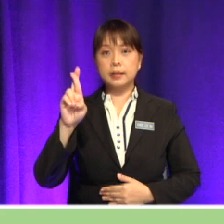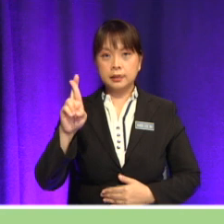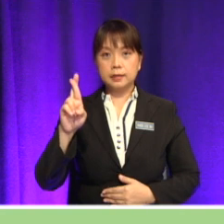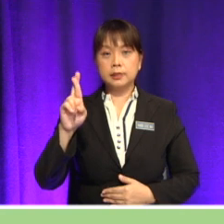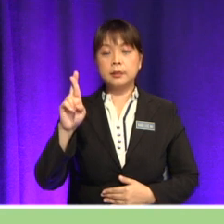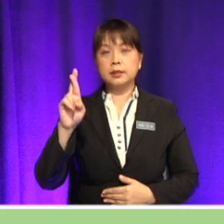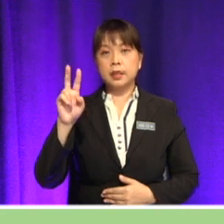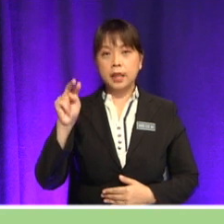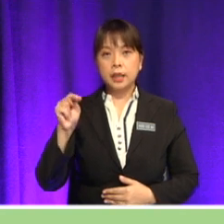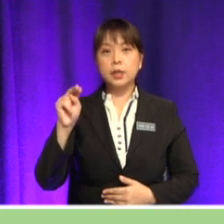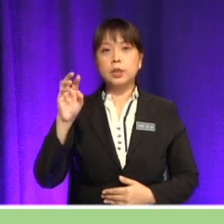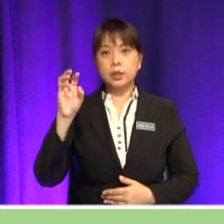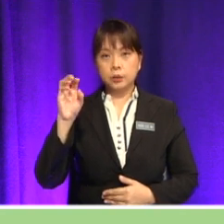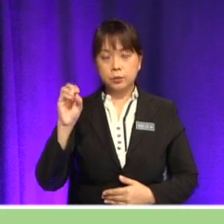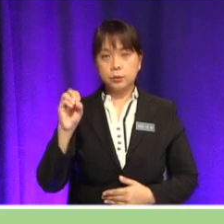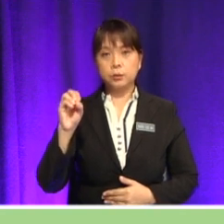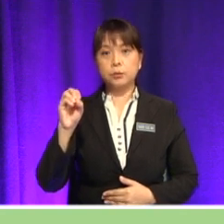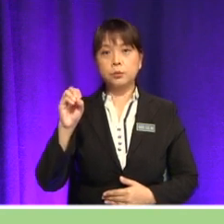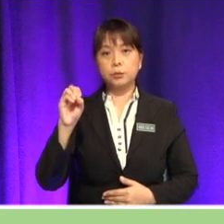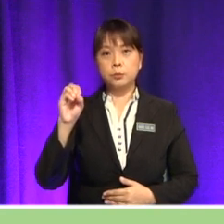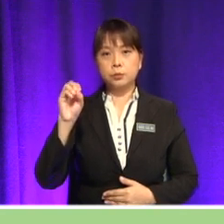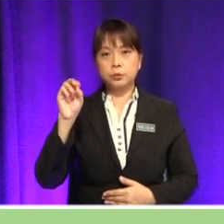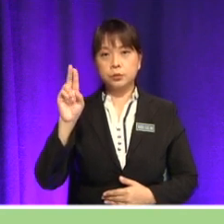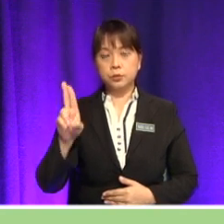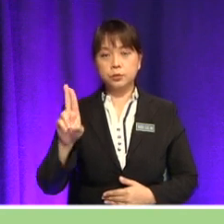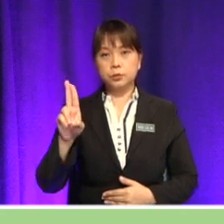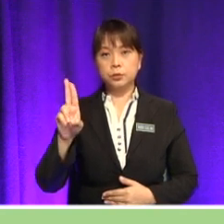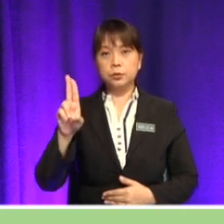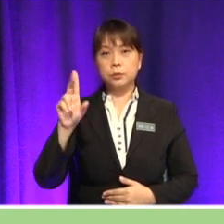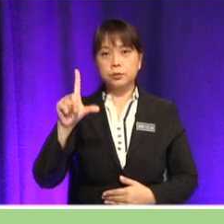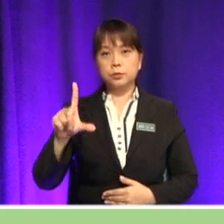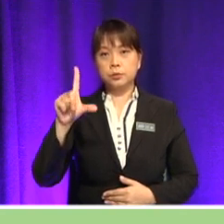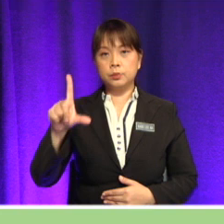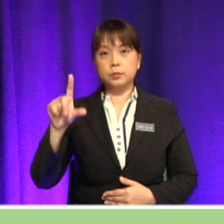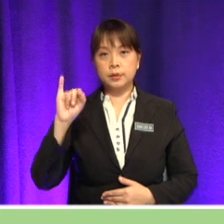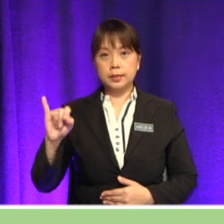are and oh Disini